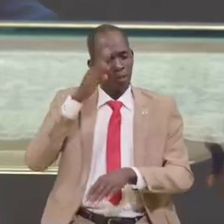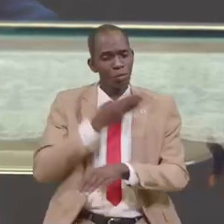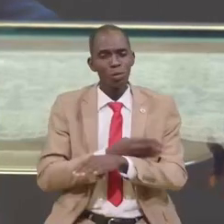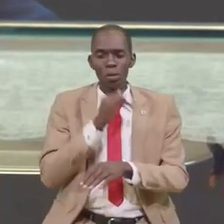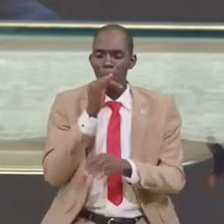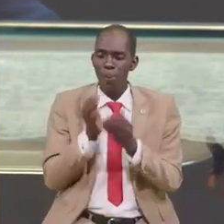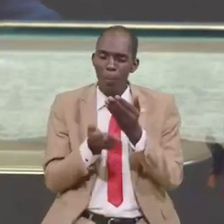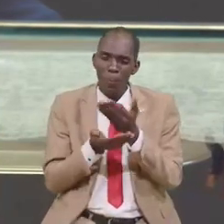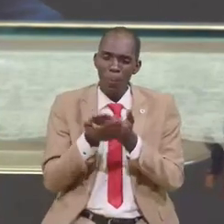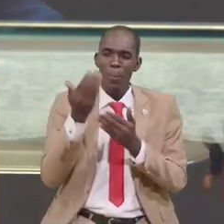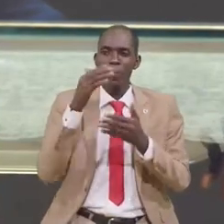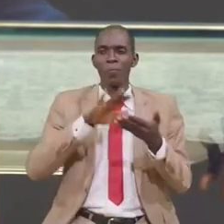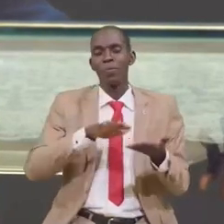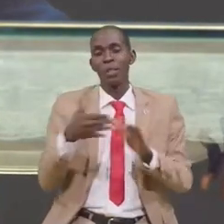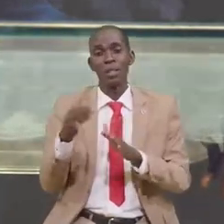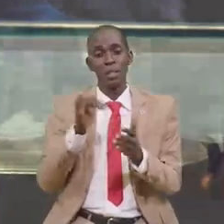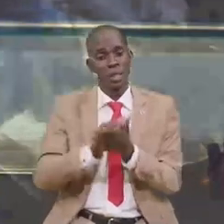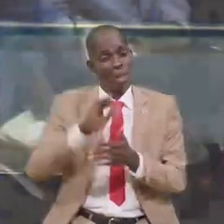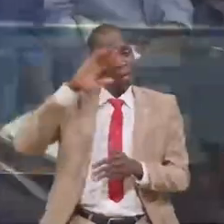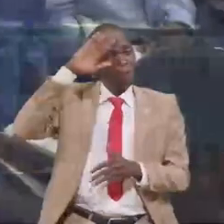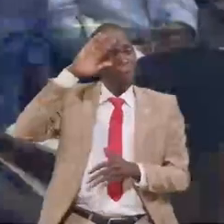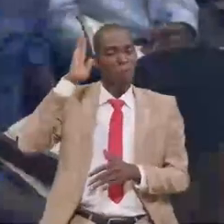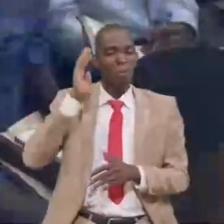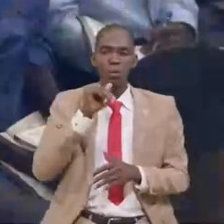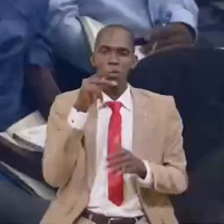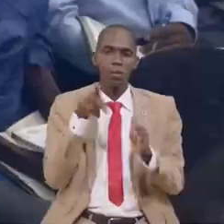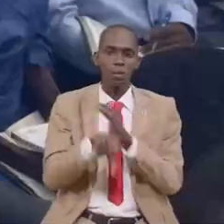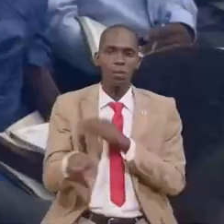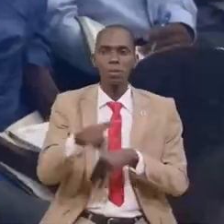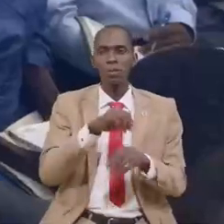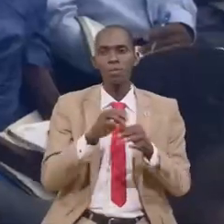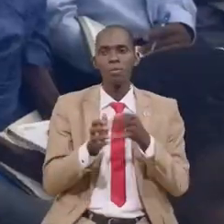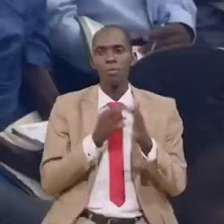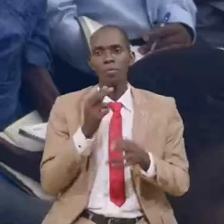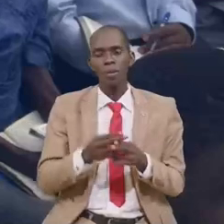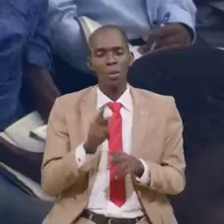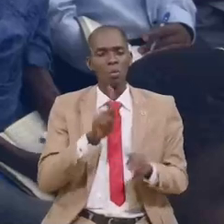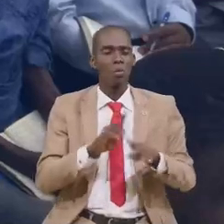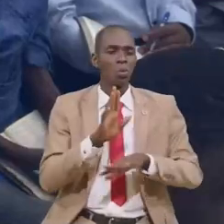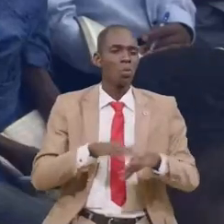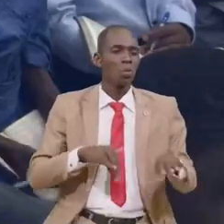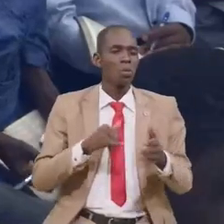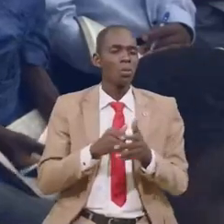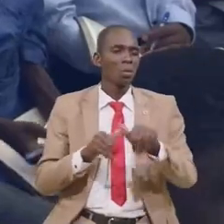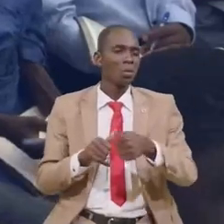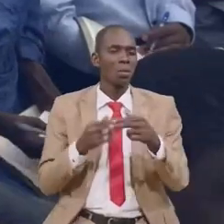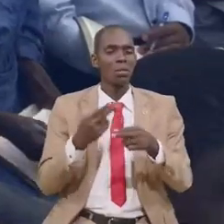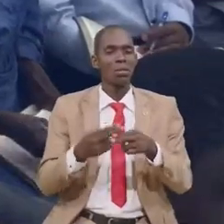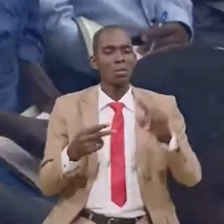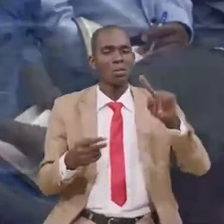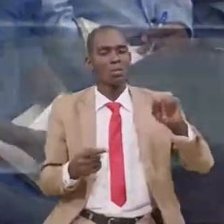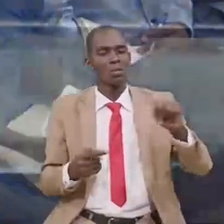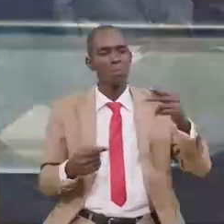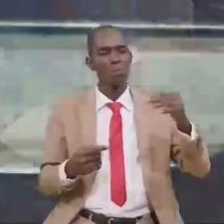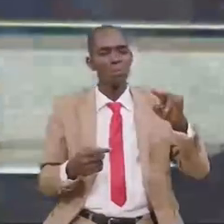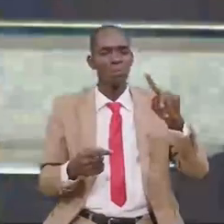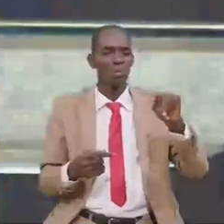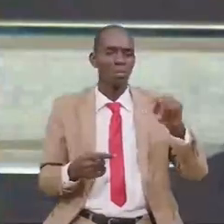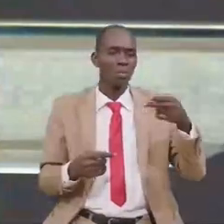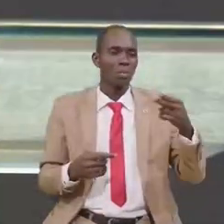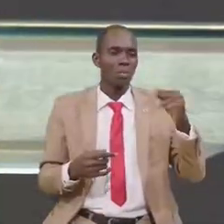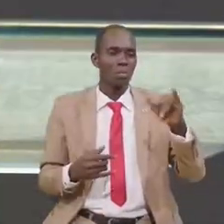mourir. La fièvre là ne va pas vous tuer. On l'appelle la fièvre typhoïde. Parfois, on va à l'hôpital, vous faites un